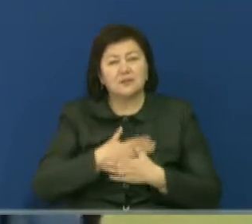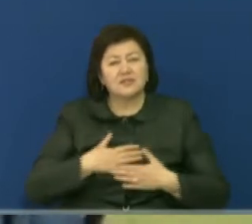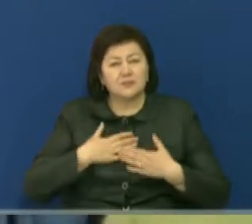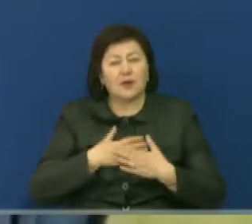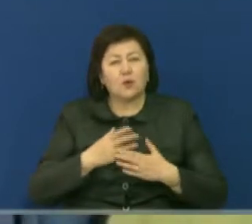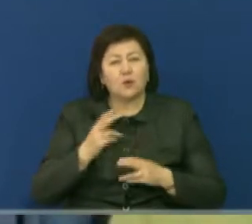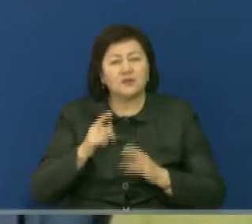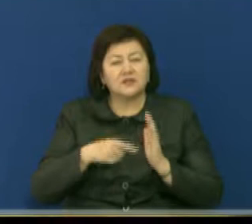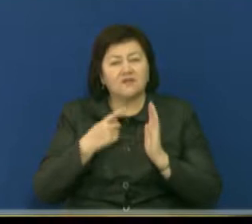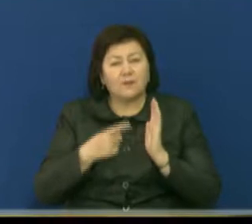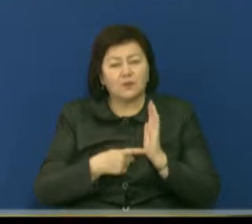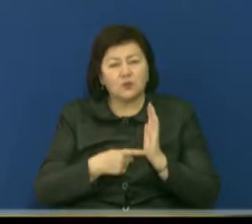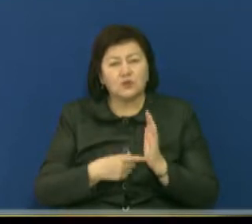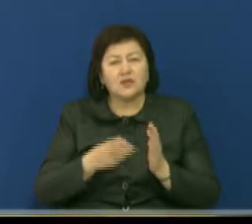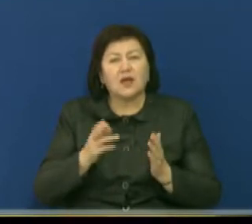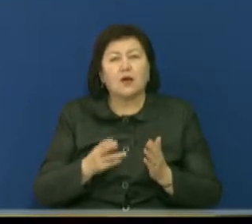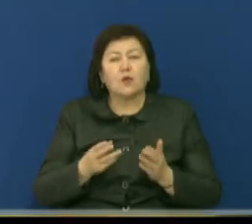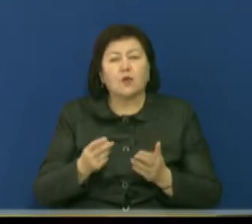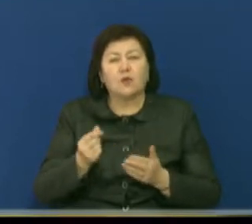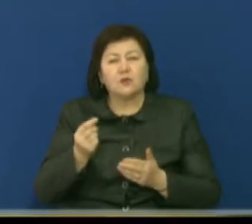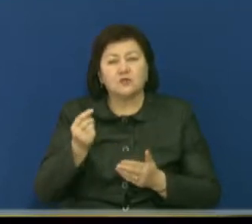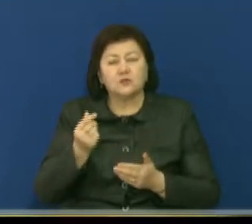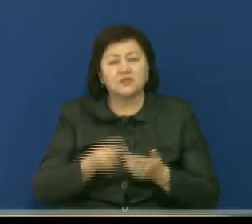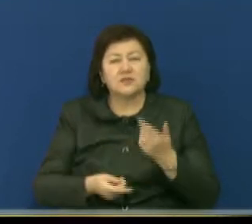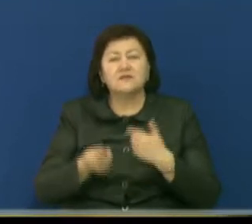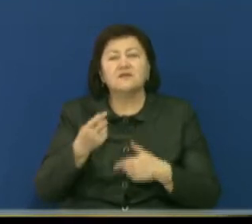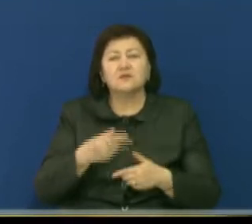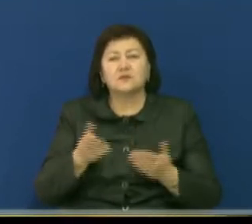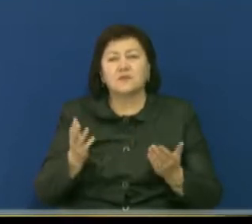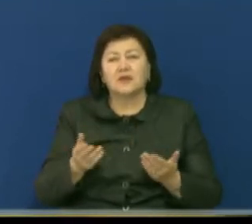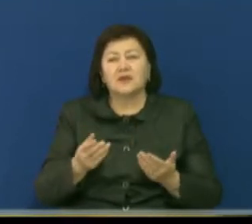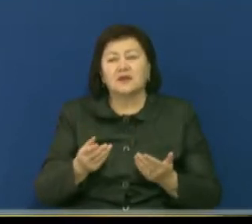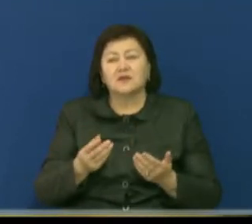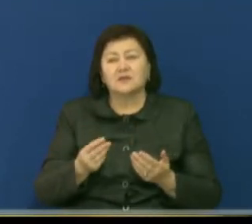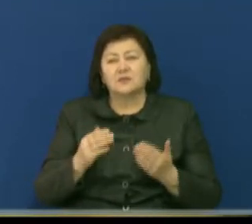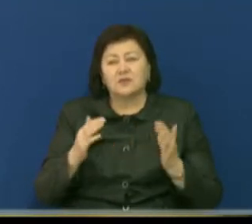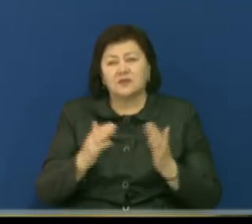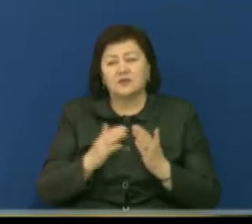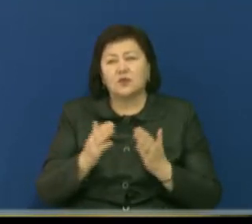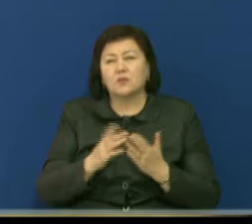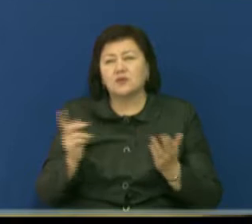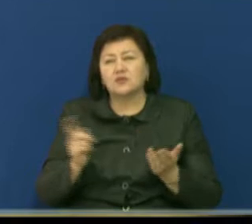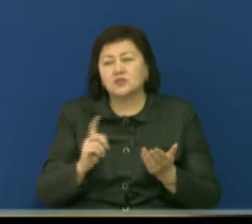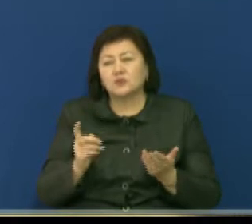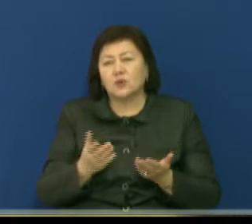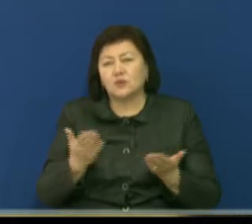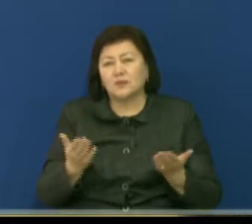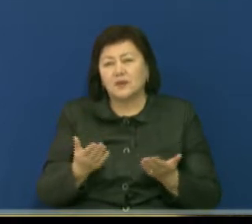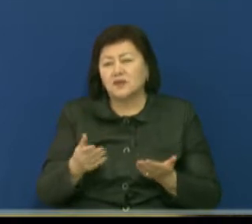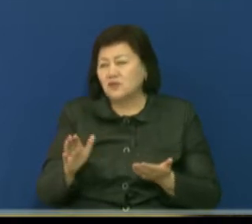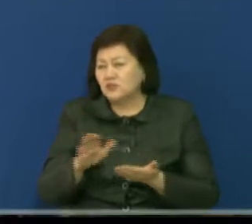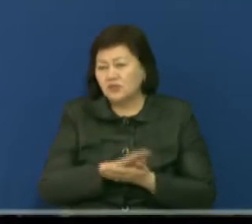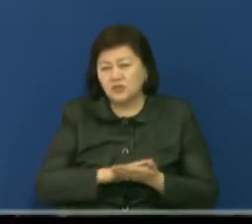ущерба. Глава региона отметил работу пожарных в опасной зоне и сообщил, что имущественные расходы оплачиваются по закону и никто на улице не